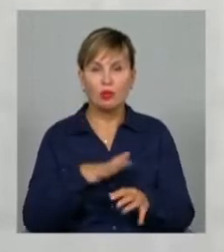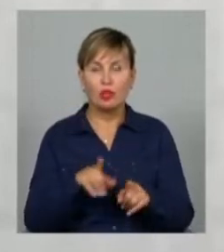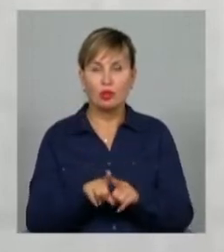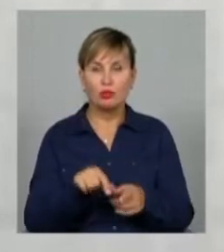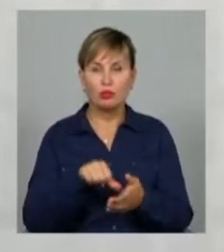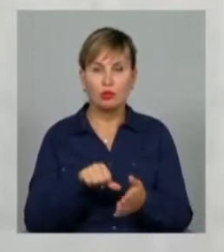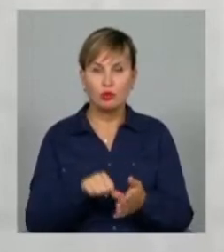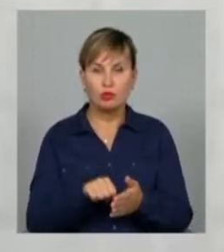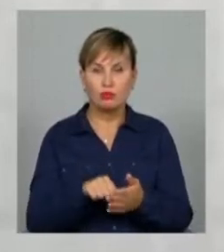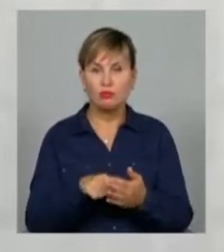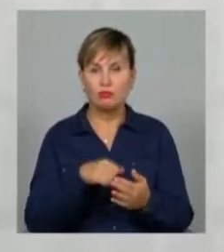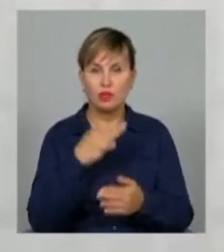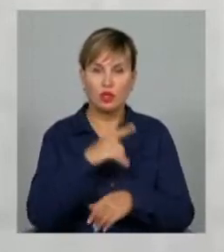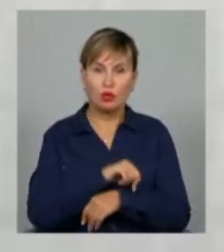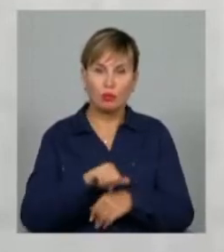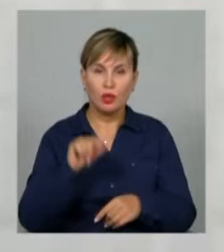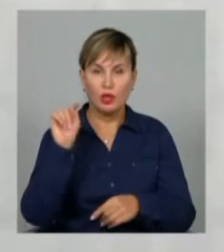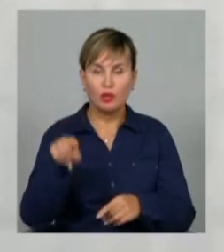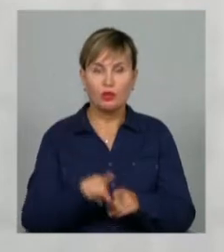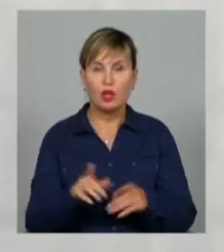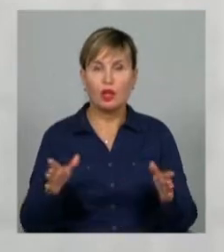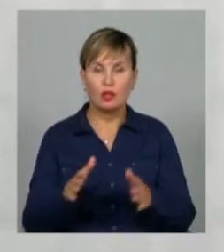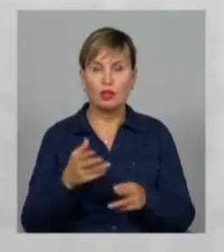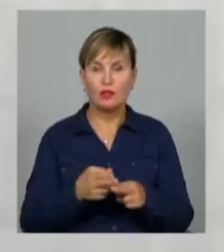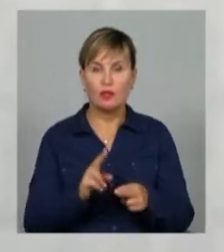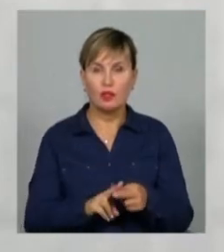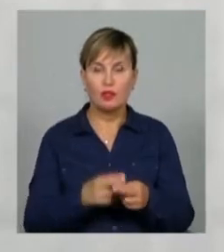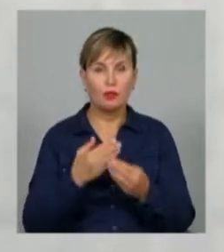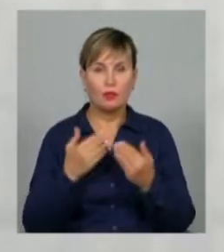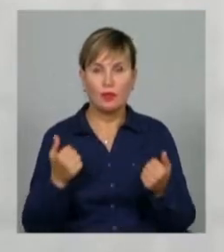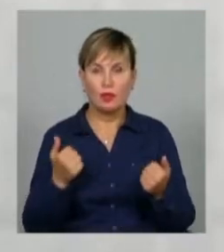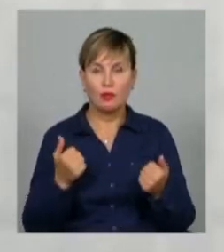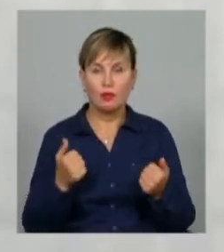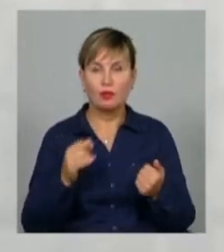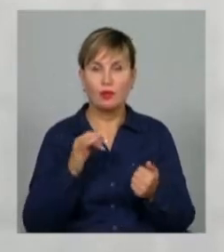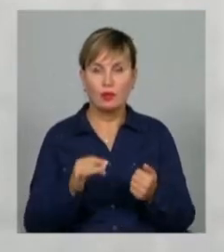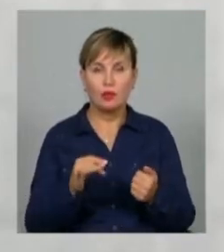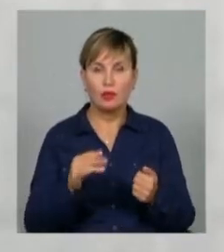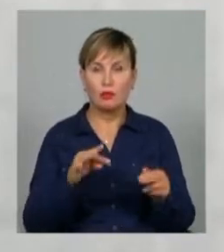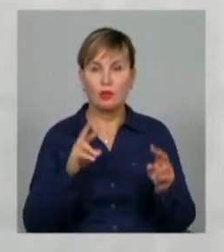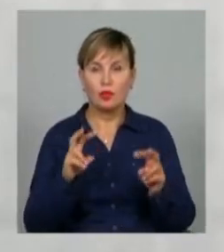Казахстана, так и ближних стран зарубежья. Ограничений в этом нету. И